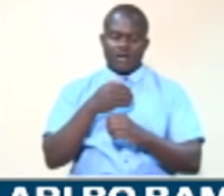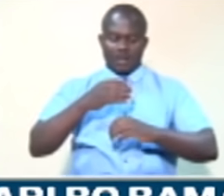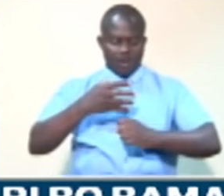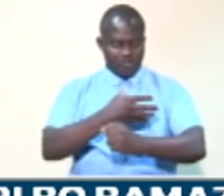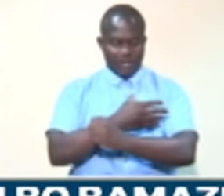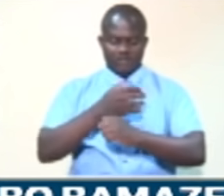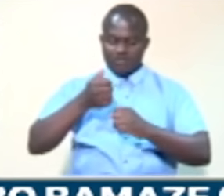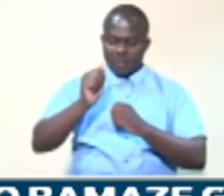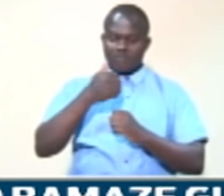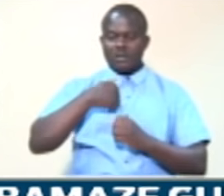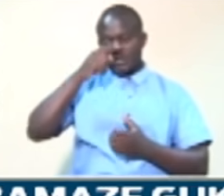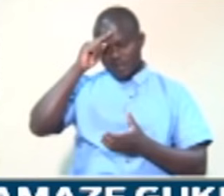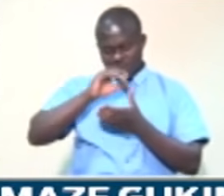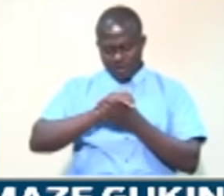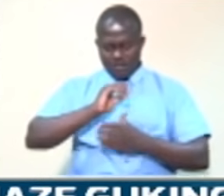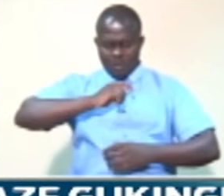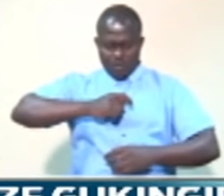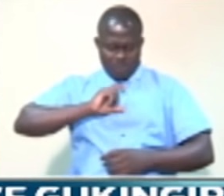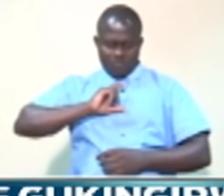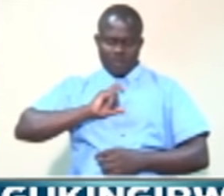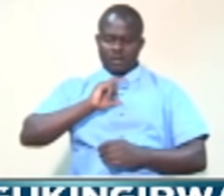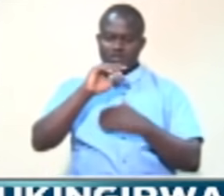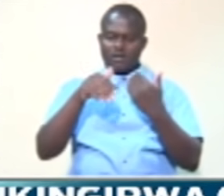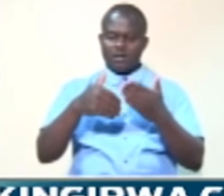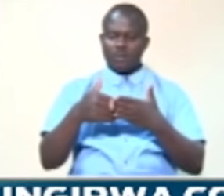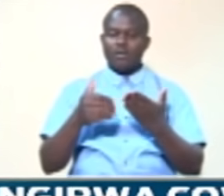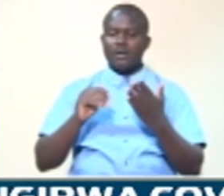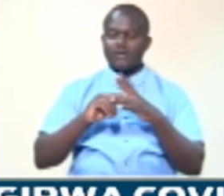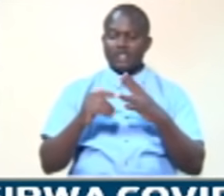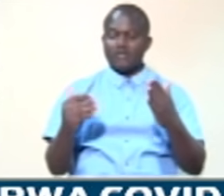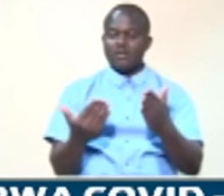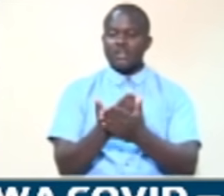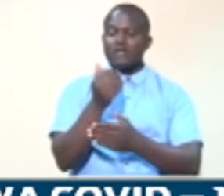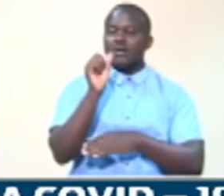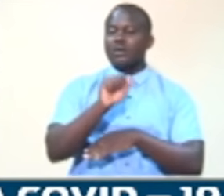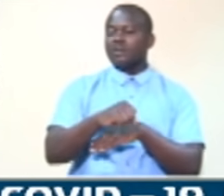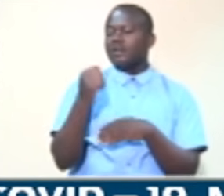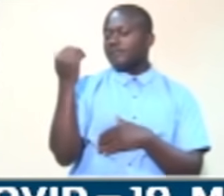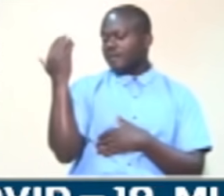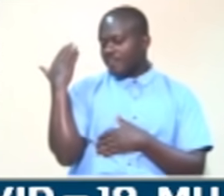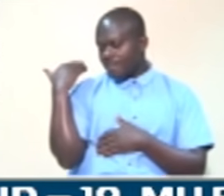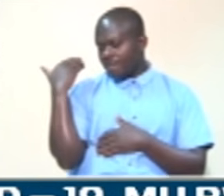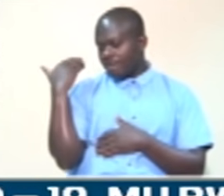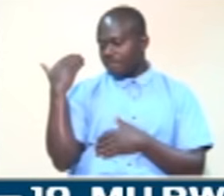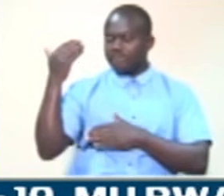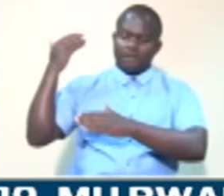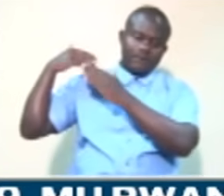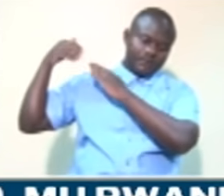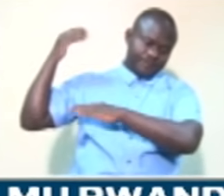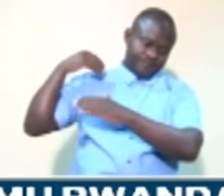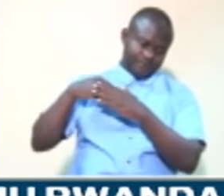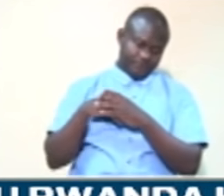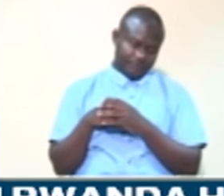rwigirire icyizere kurushaho rube abahanga ibishya kurusha uko byari bimeze mu bisekuruza